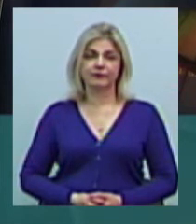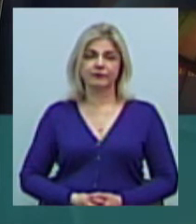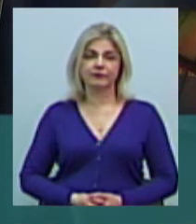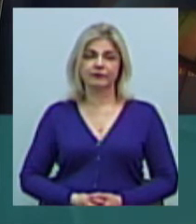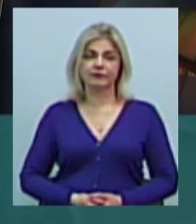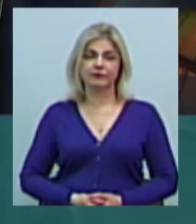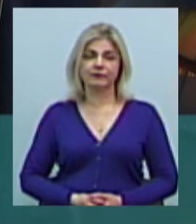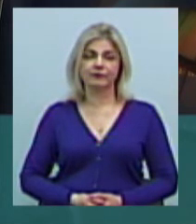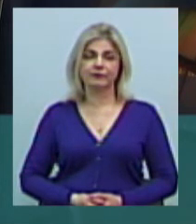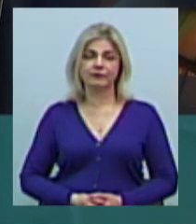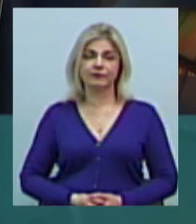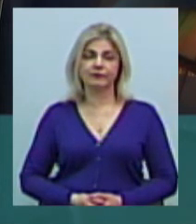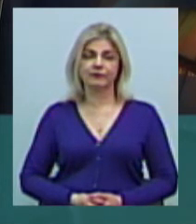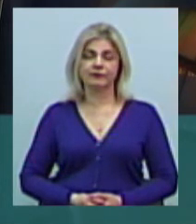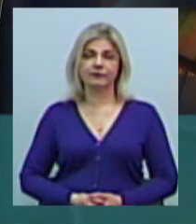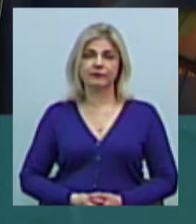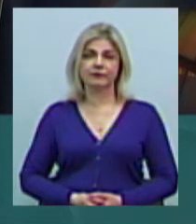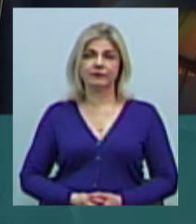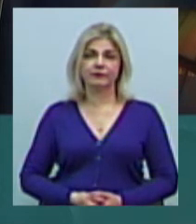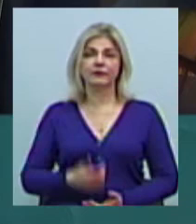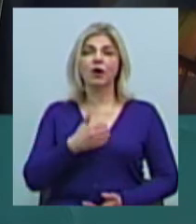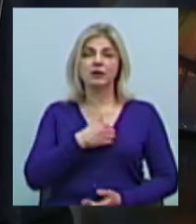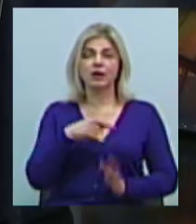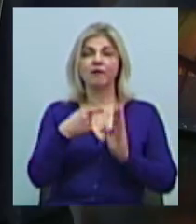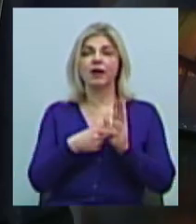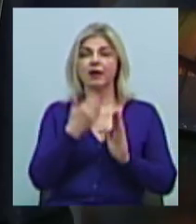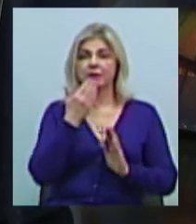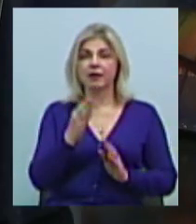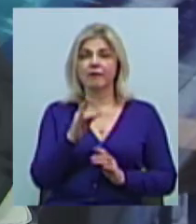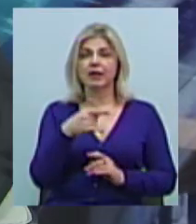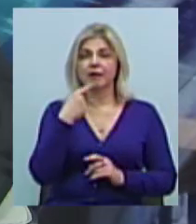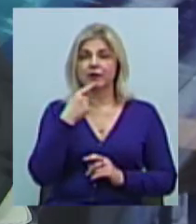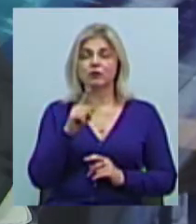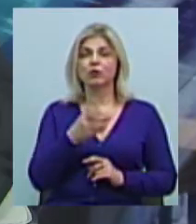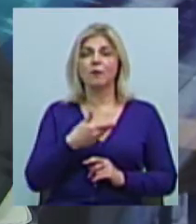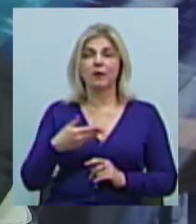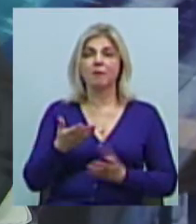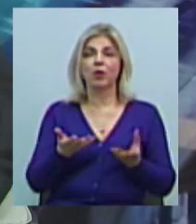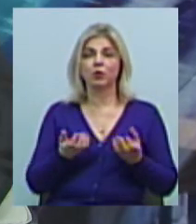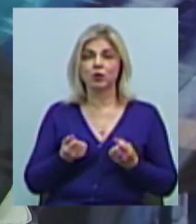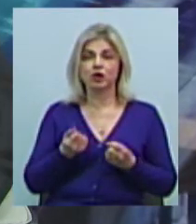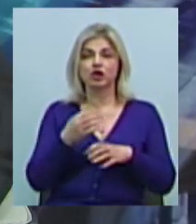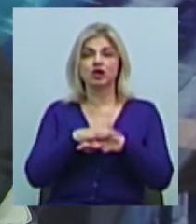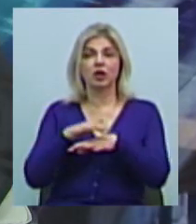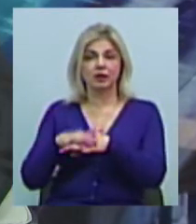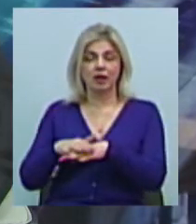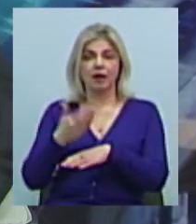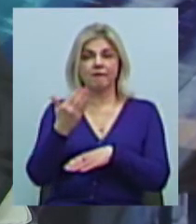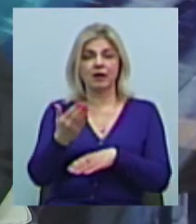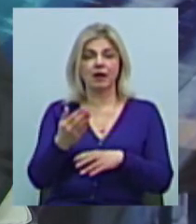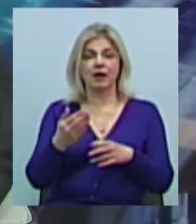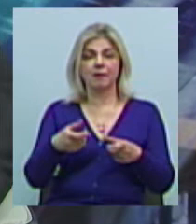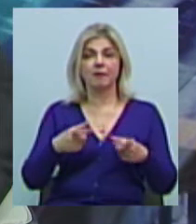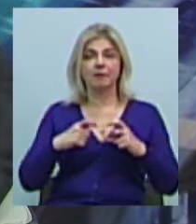Алло, я будь ласка. Я хотіла задати такий вопрос. От ви сказали, ми отримаємо счета, ви нам пришлете.